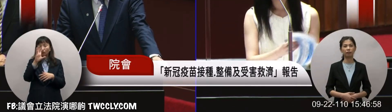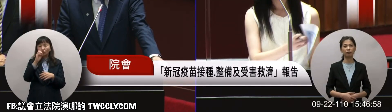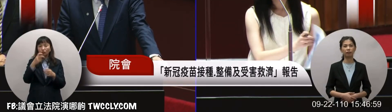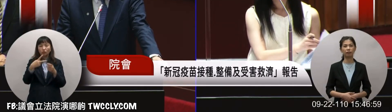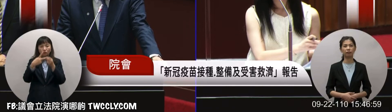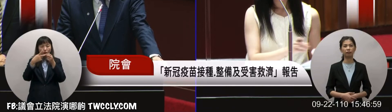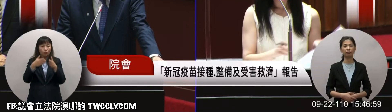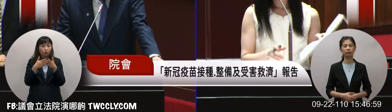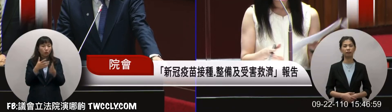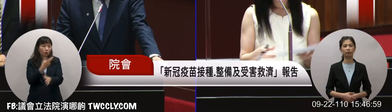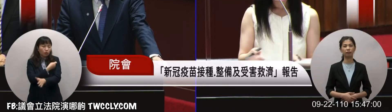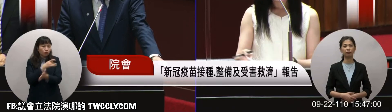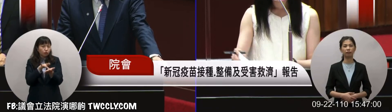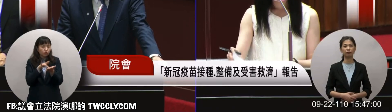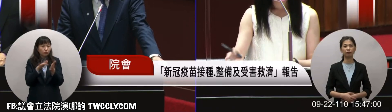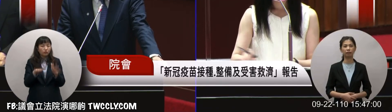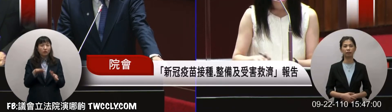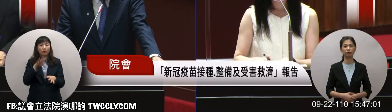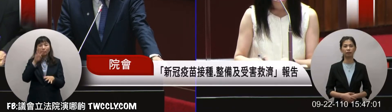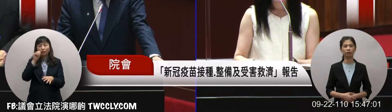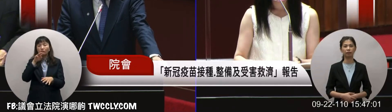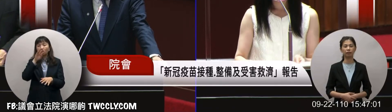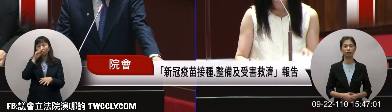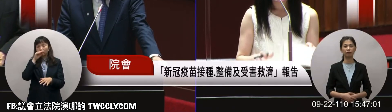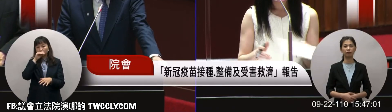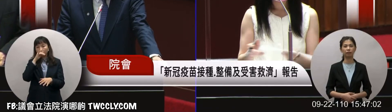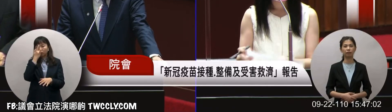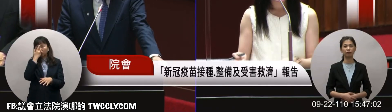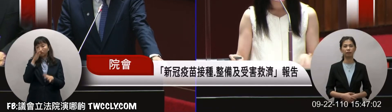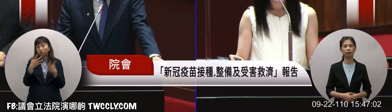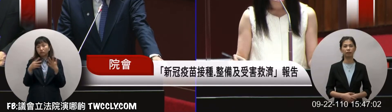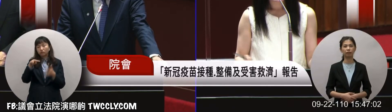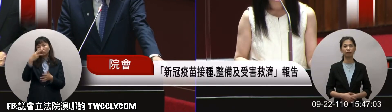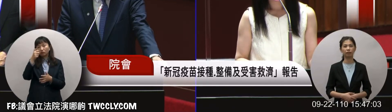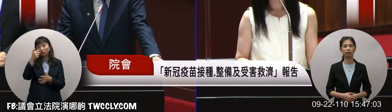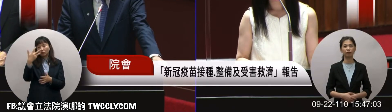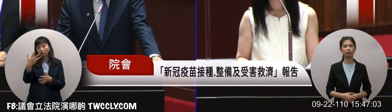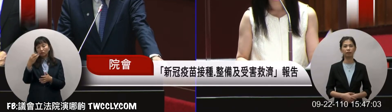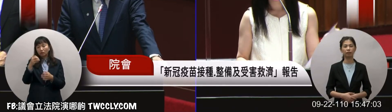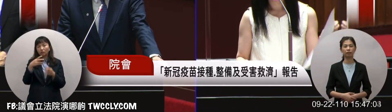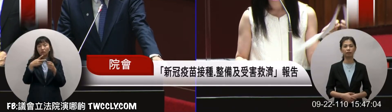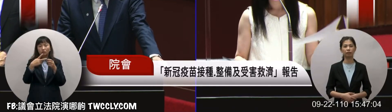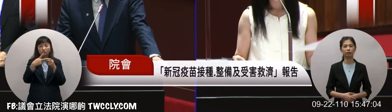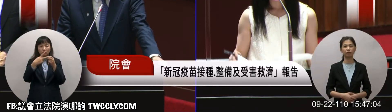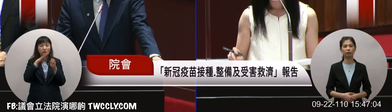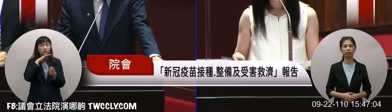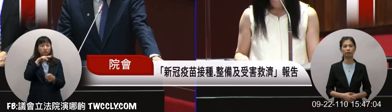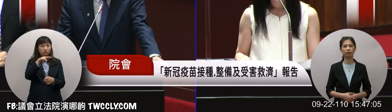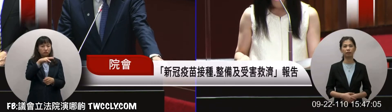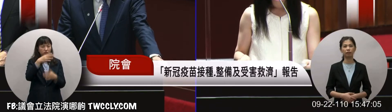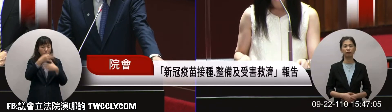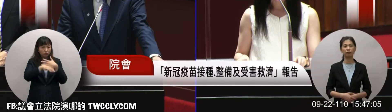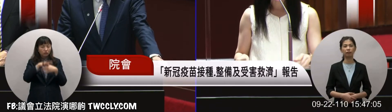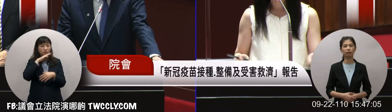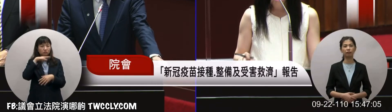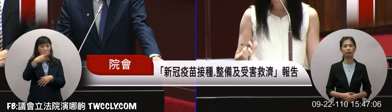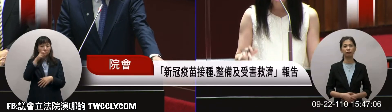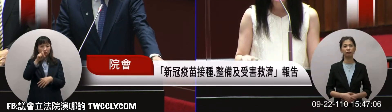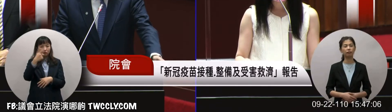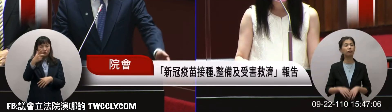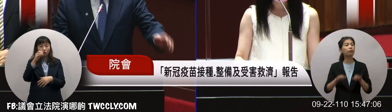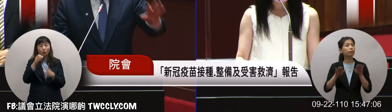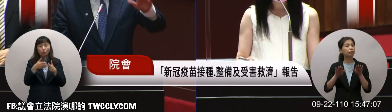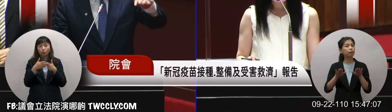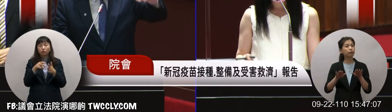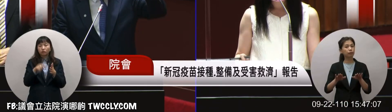需求。那莫德纳我们打了大概350万剂，那第二剂打的是36万剂，是有310万的一个需求。 那现